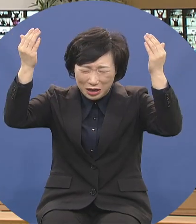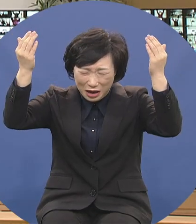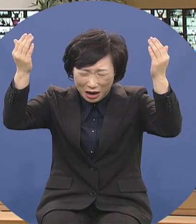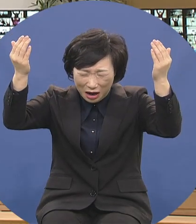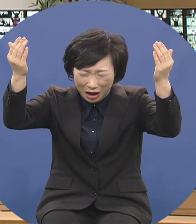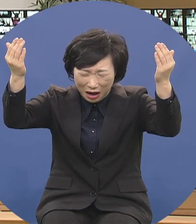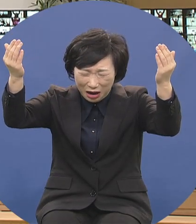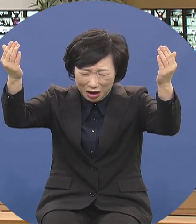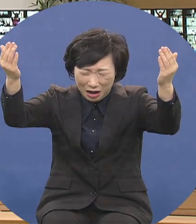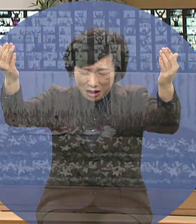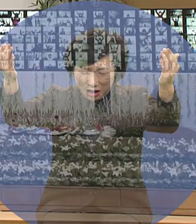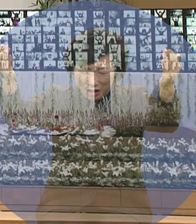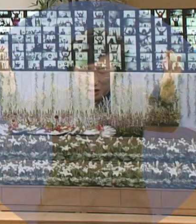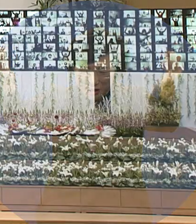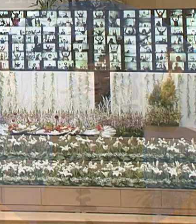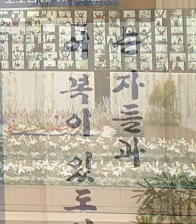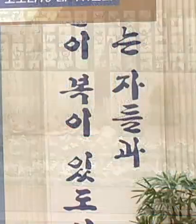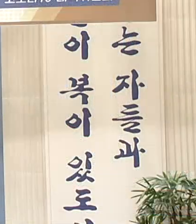주여.